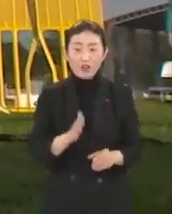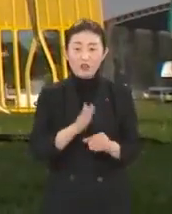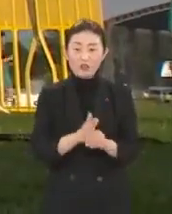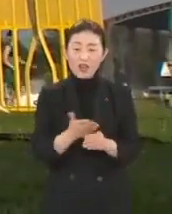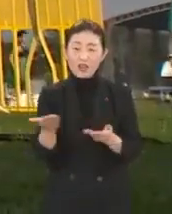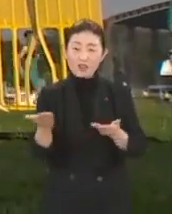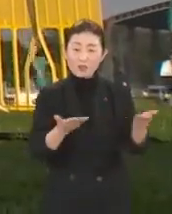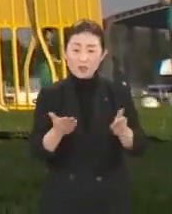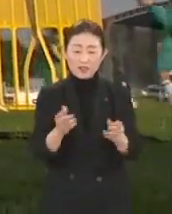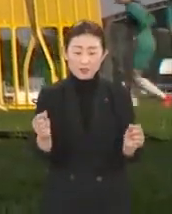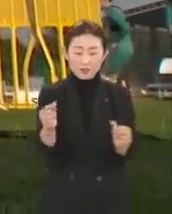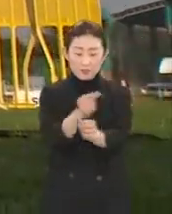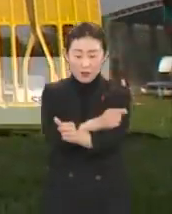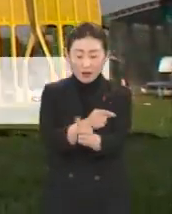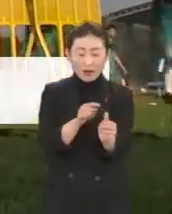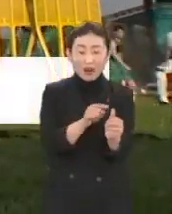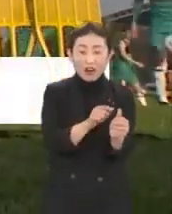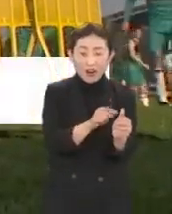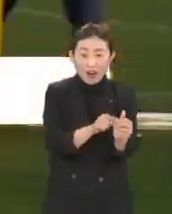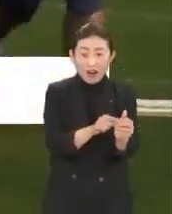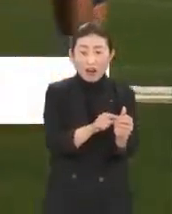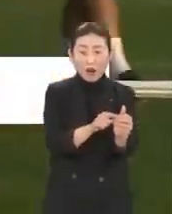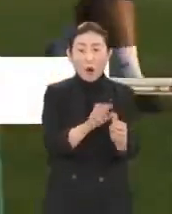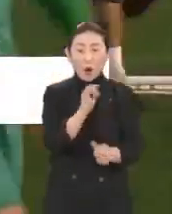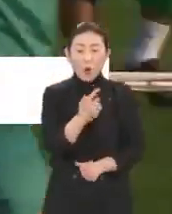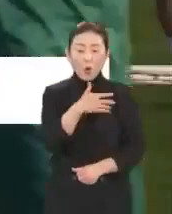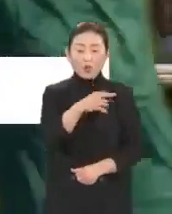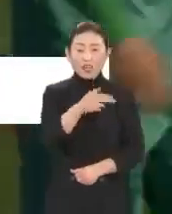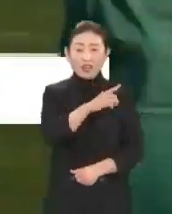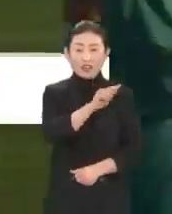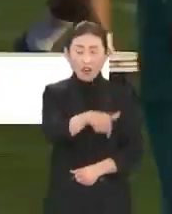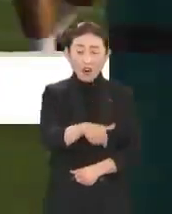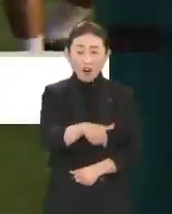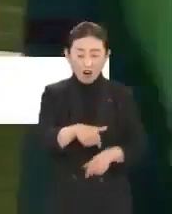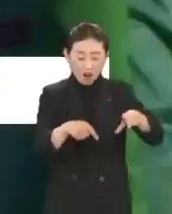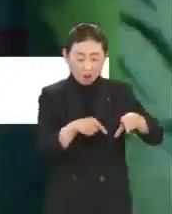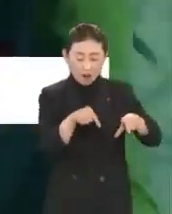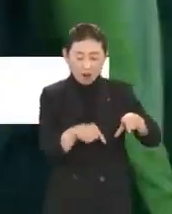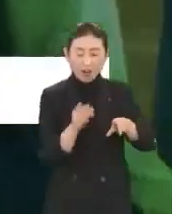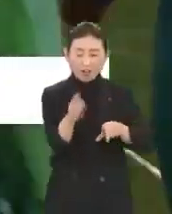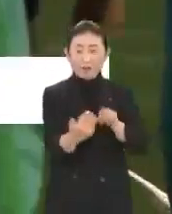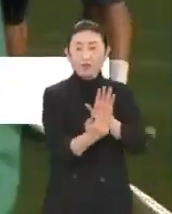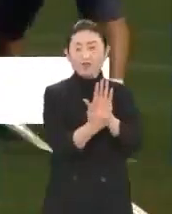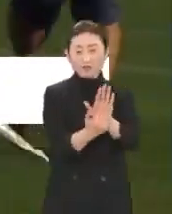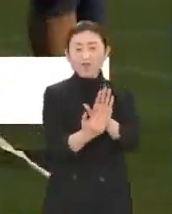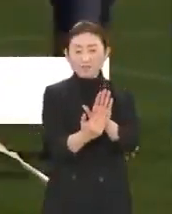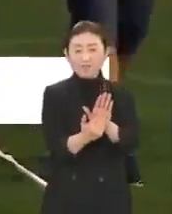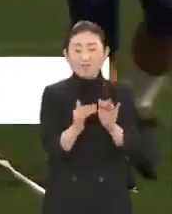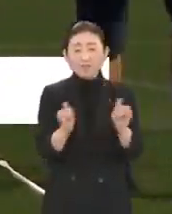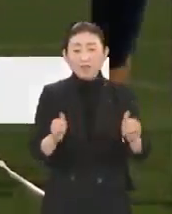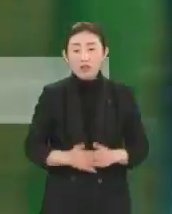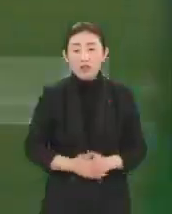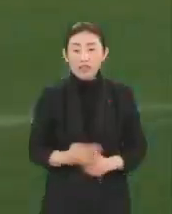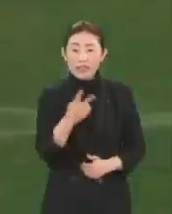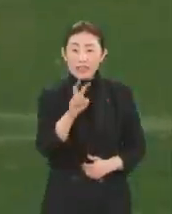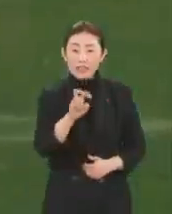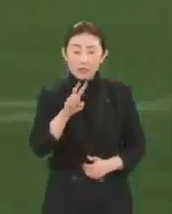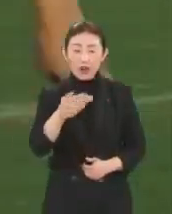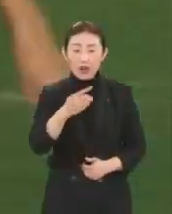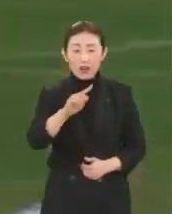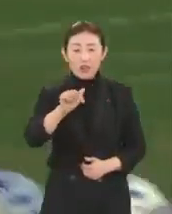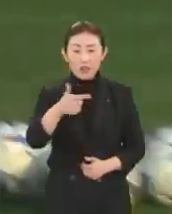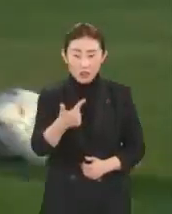권한진과 마트레이드로 영입한 국가대표 출신 불백 오재석도 1부 안착을 위한 키로 평가됩니다 2012